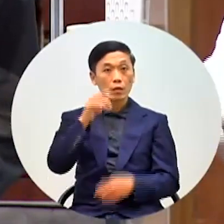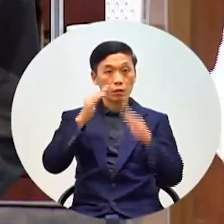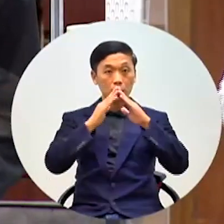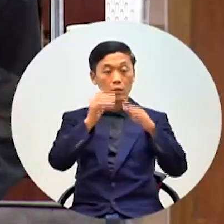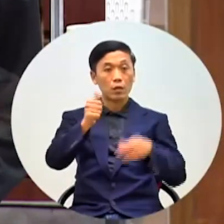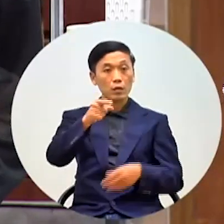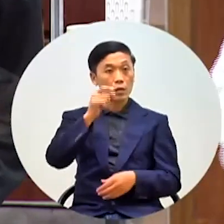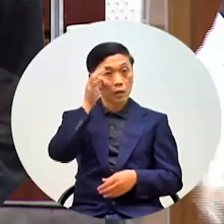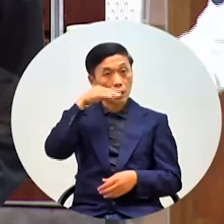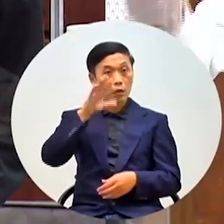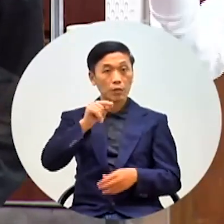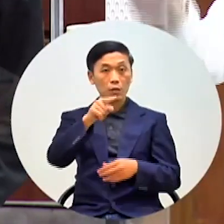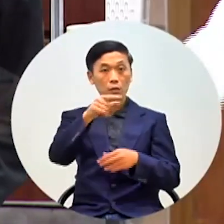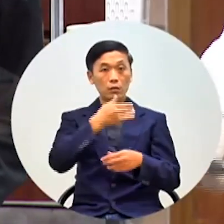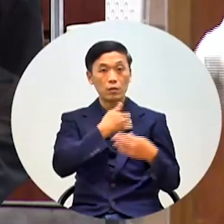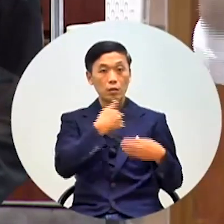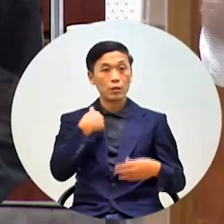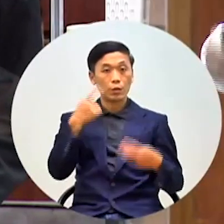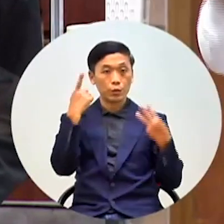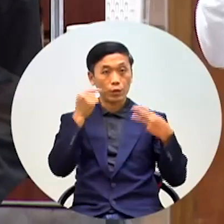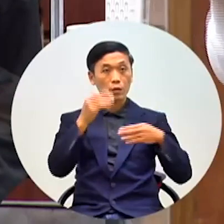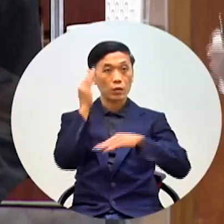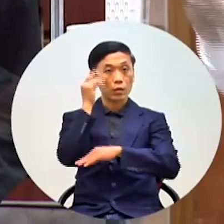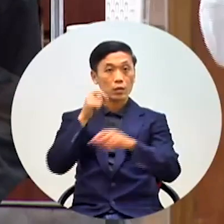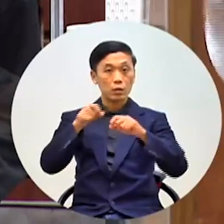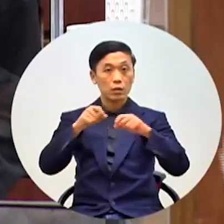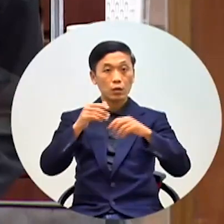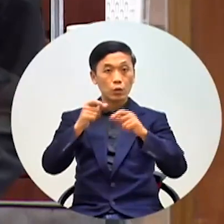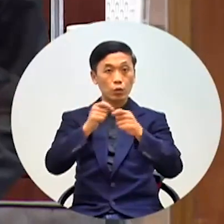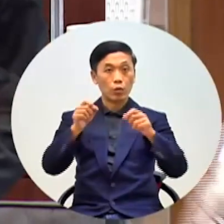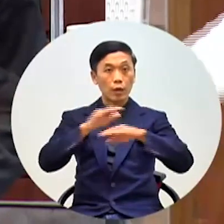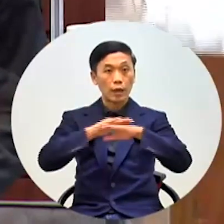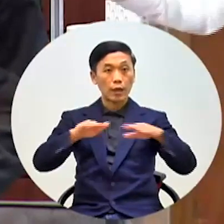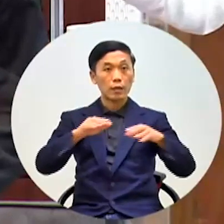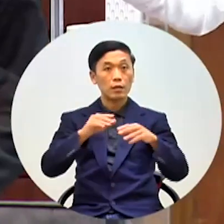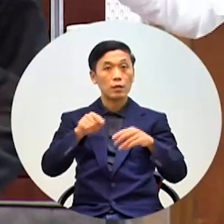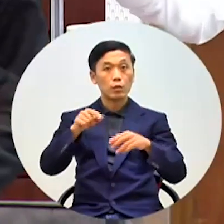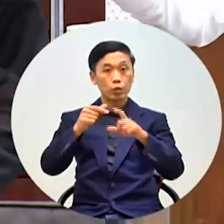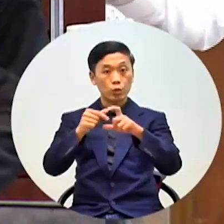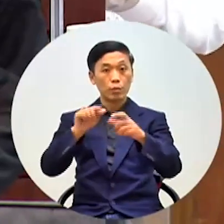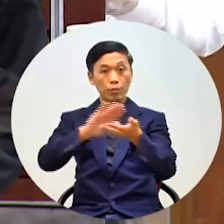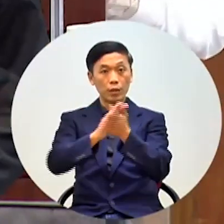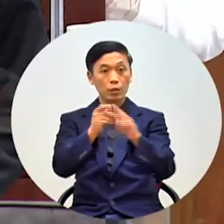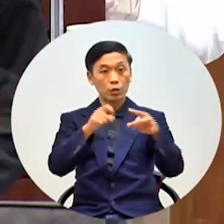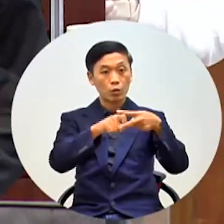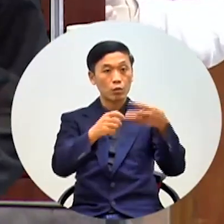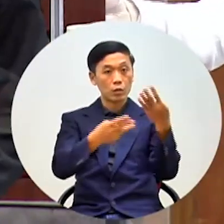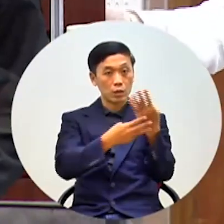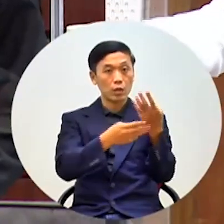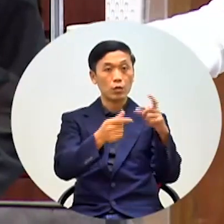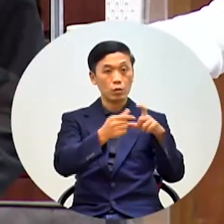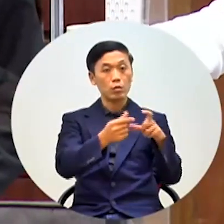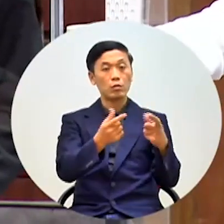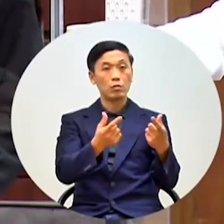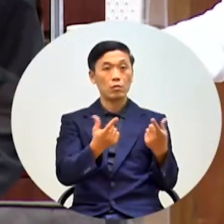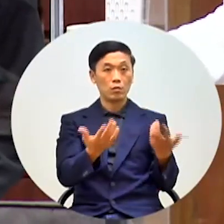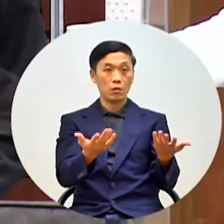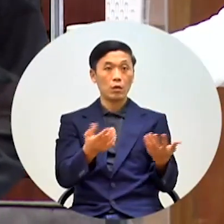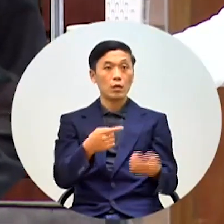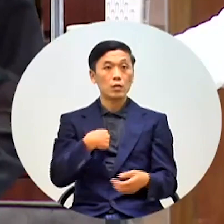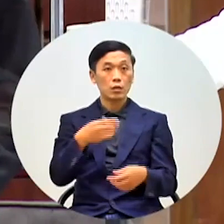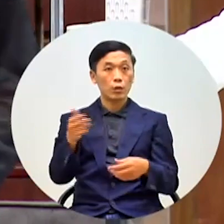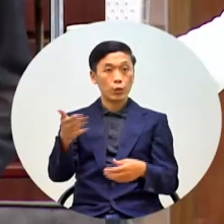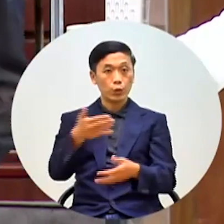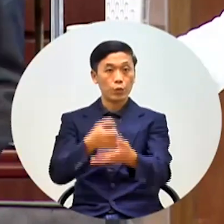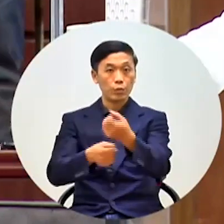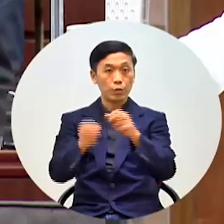着恁的人员政策啦，我的永安即马变成一个工业区域啊啦，这啦。 这个余电共生的。 余